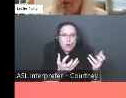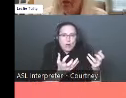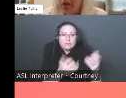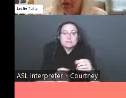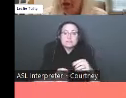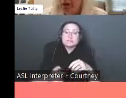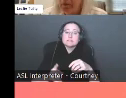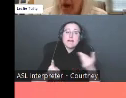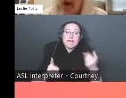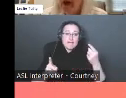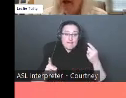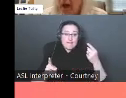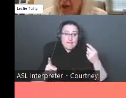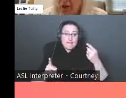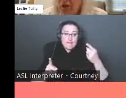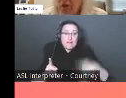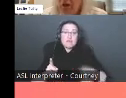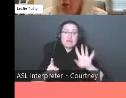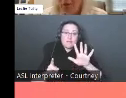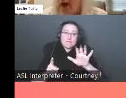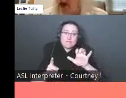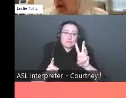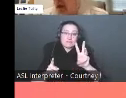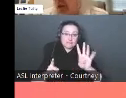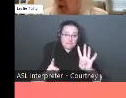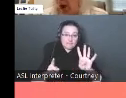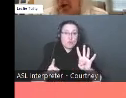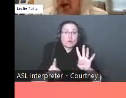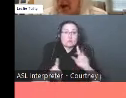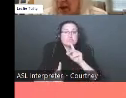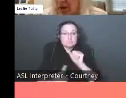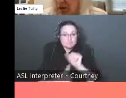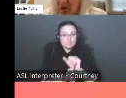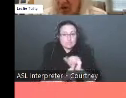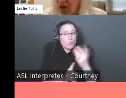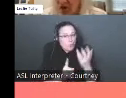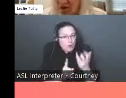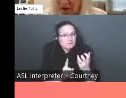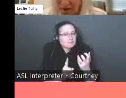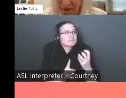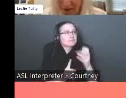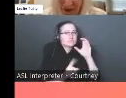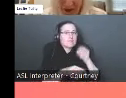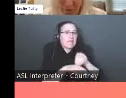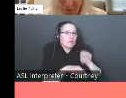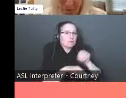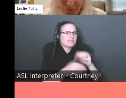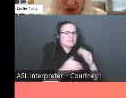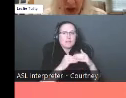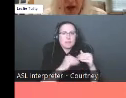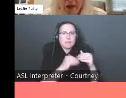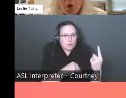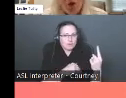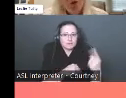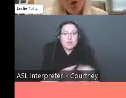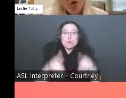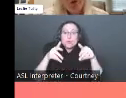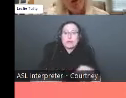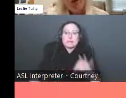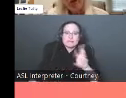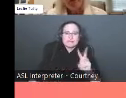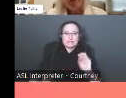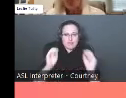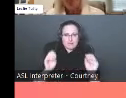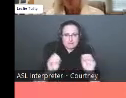professionnels de santé mentale. Lorsqu'on a étudié ces femmes, 564 avaient demandé au moins un type de counseling et